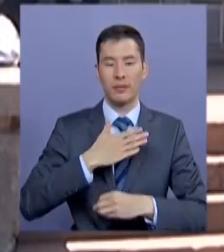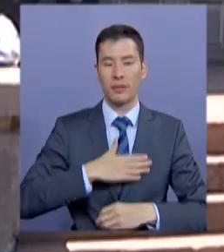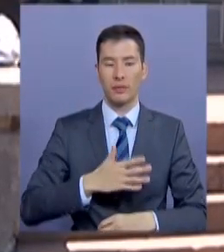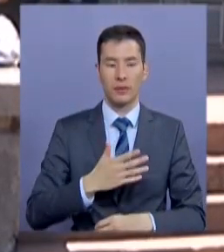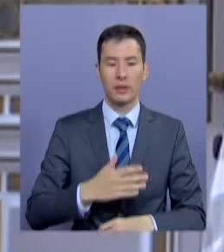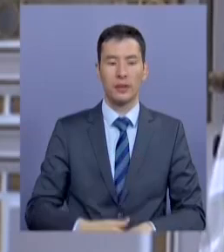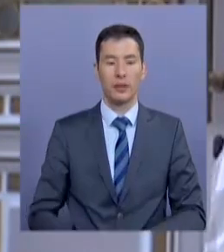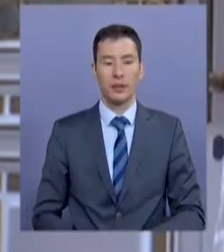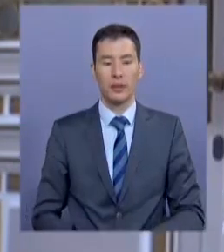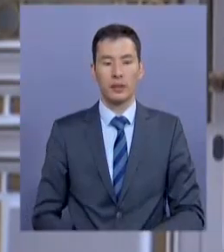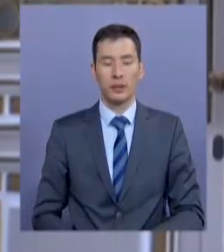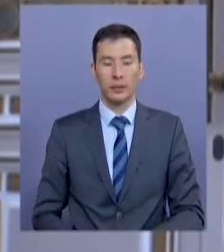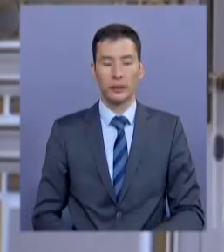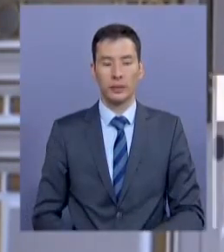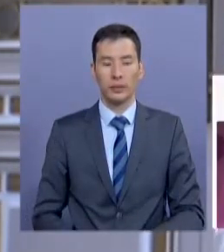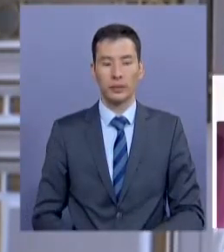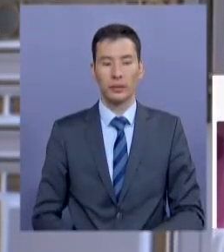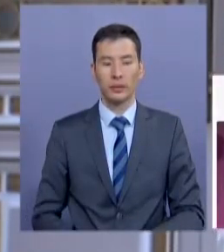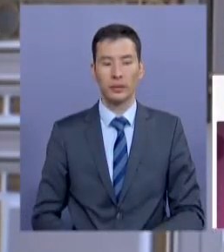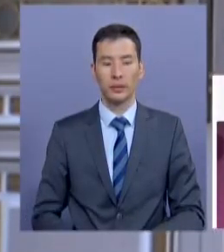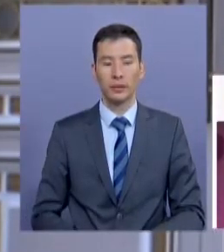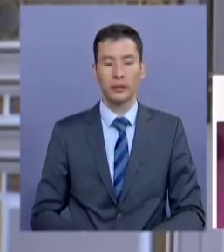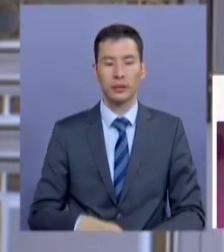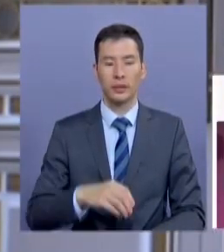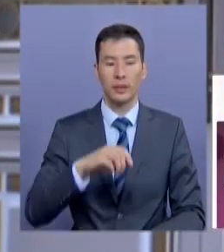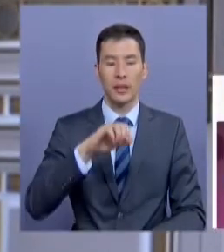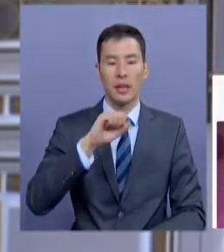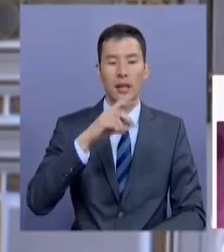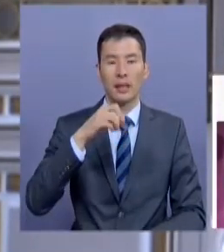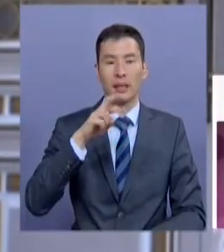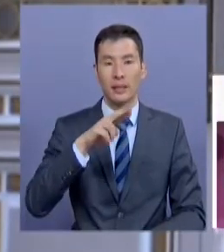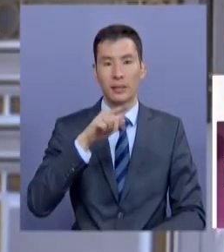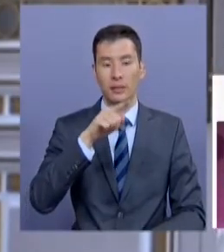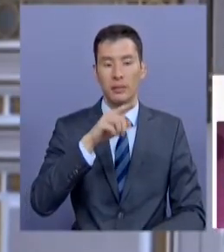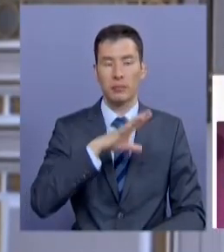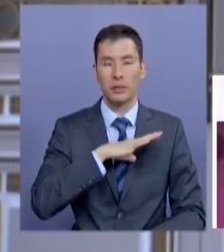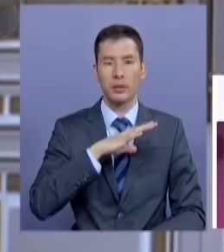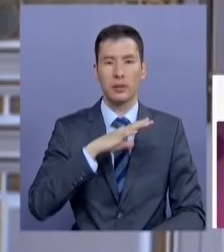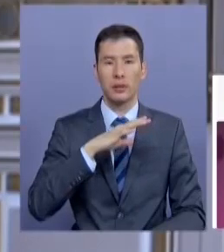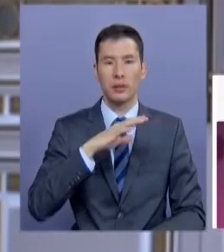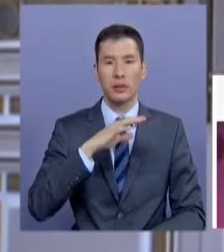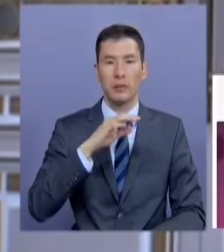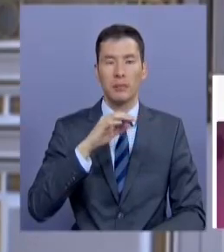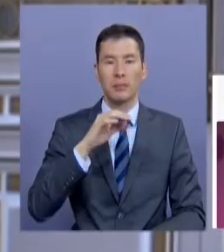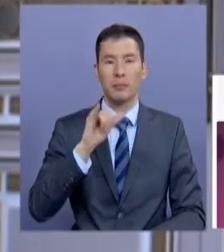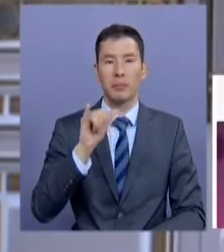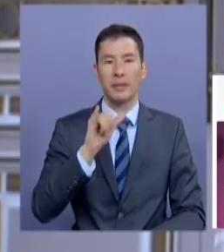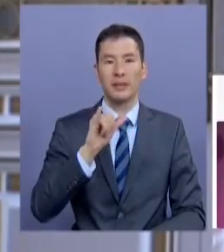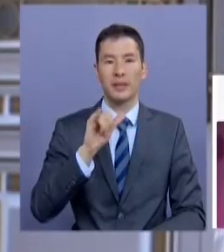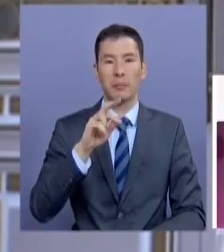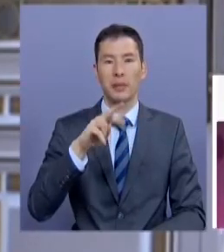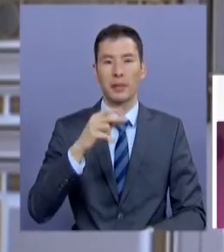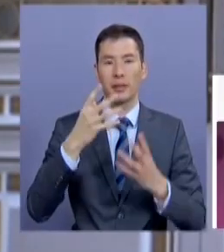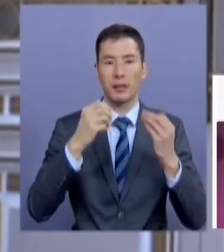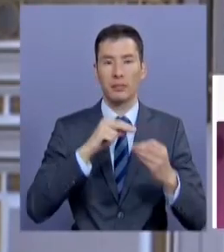көрген дейді. Біздің бас хормейстеріміз Темірбекова Әлия Жанабелеваны. Жұма күні жұмыста болмады деген желеумен бүгін